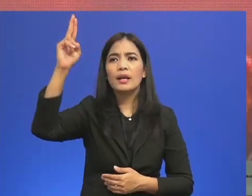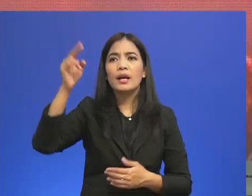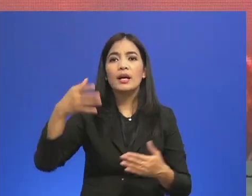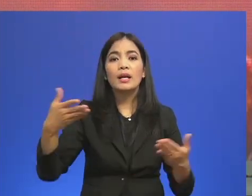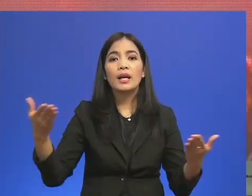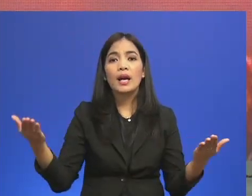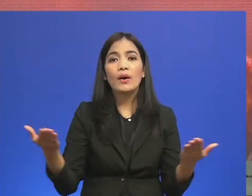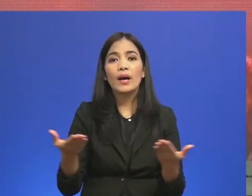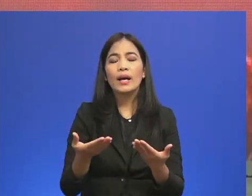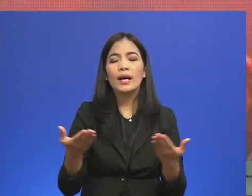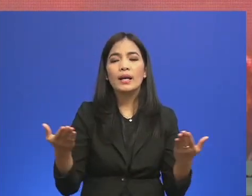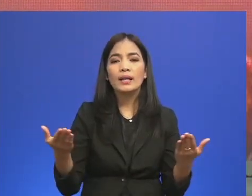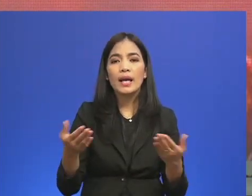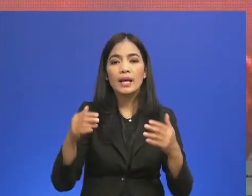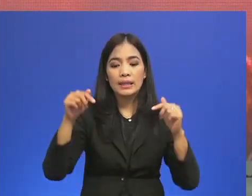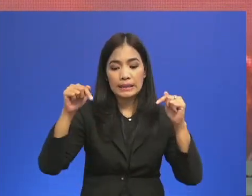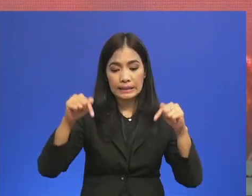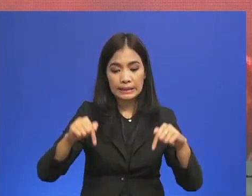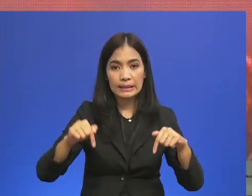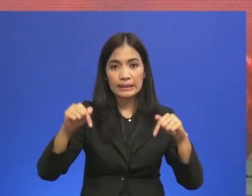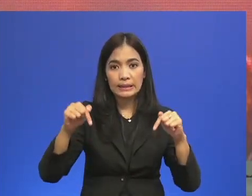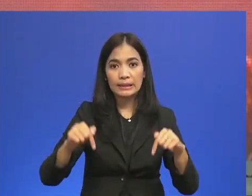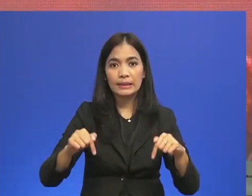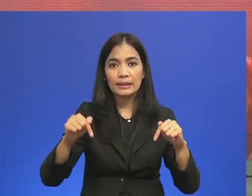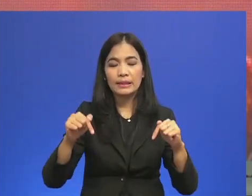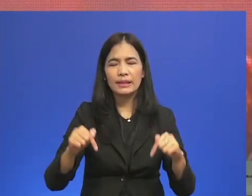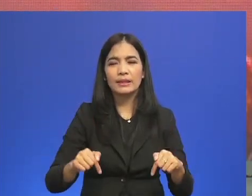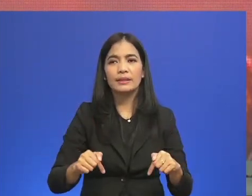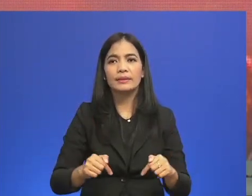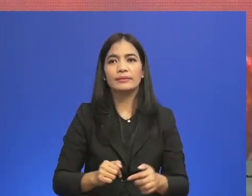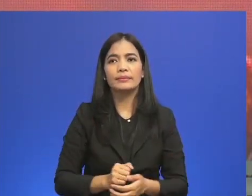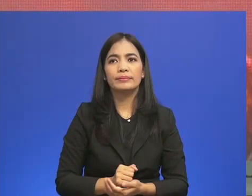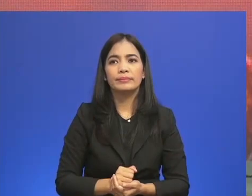Tuhan, engkau ada di sini.